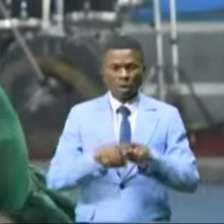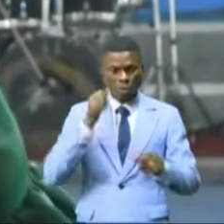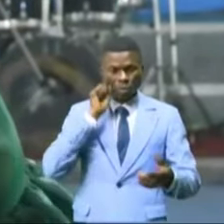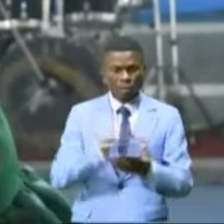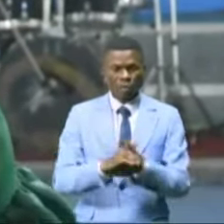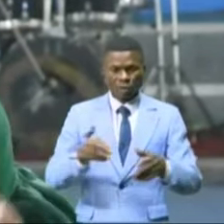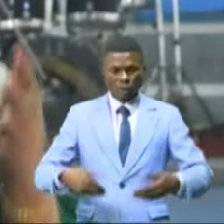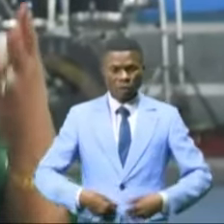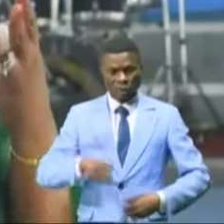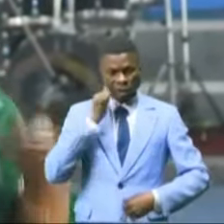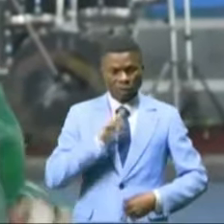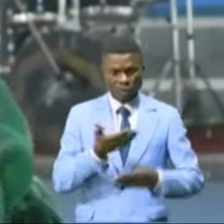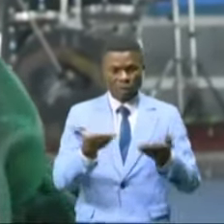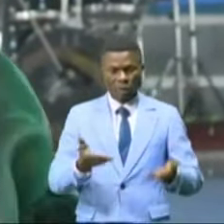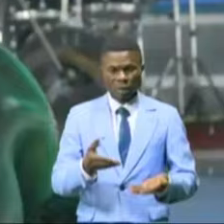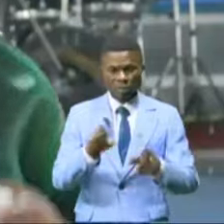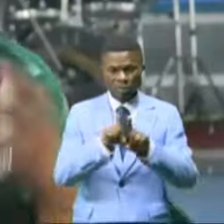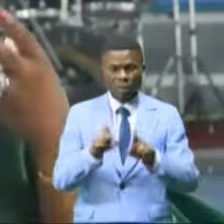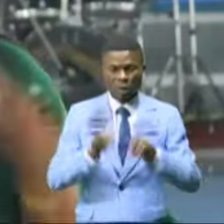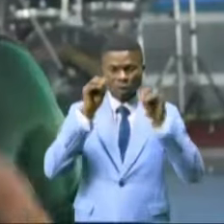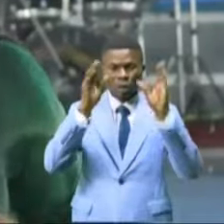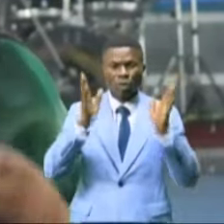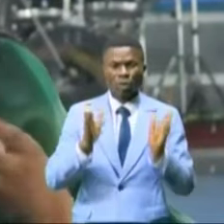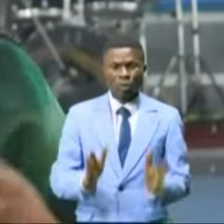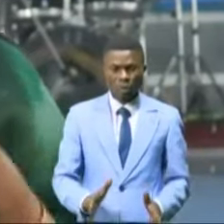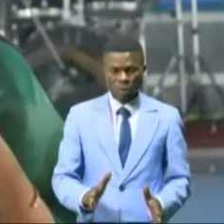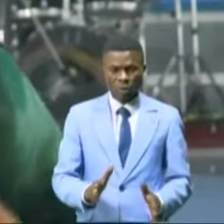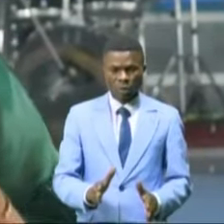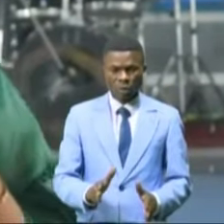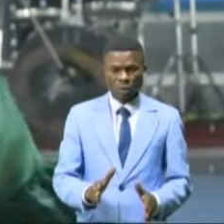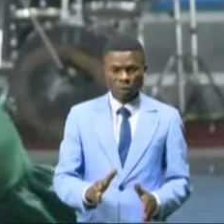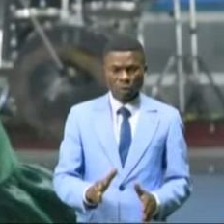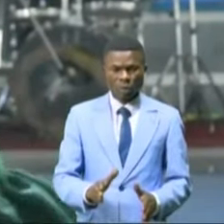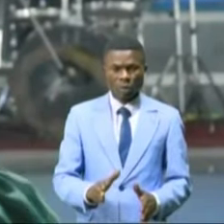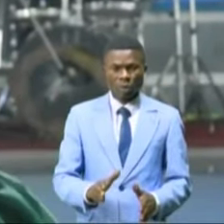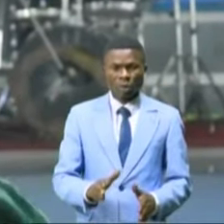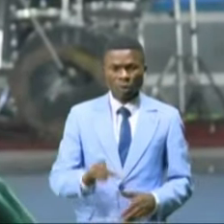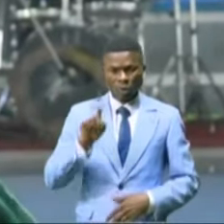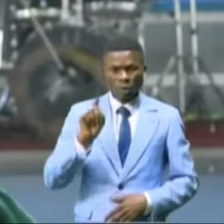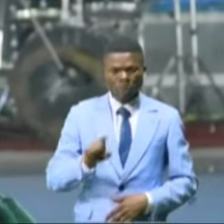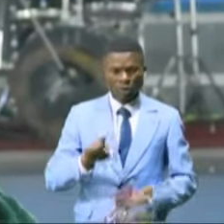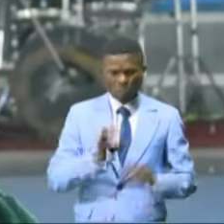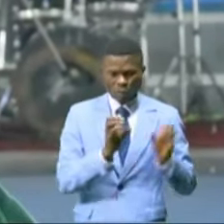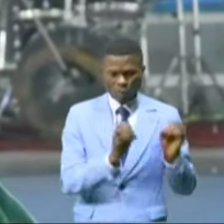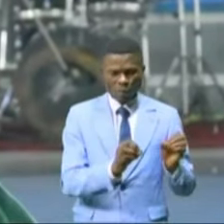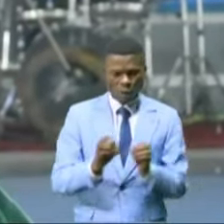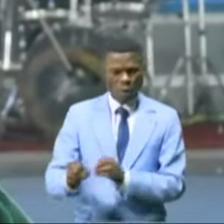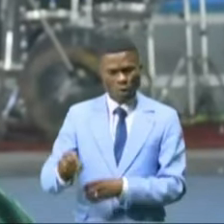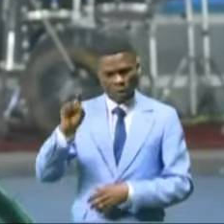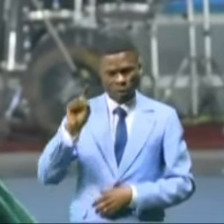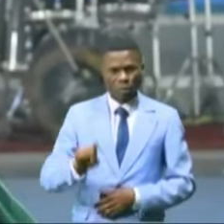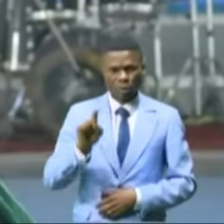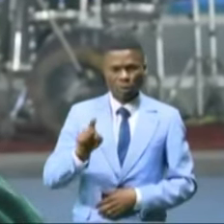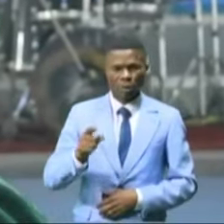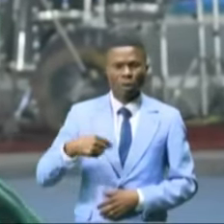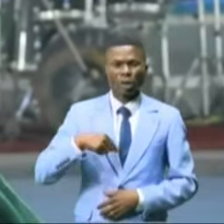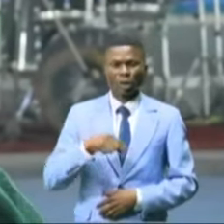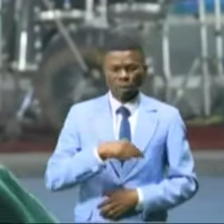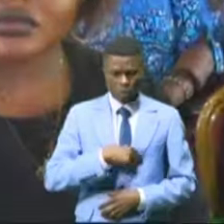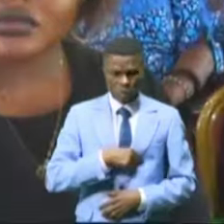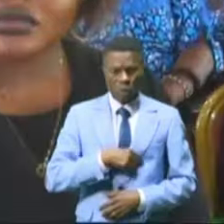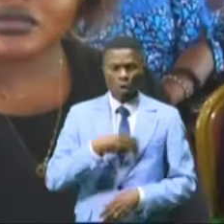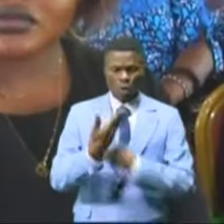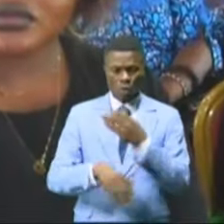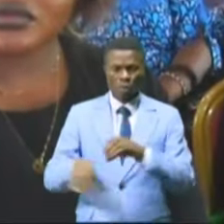les jeunes filles ici, que ce soit les enseignants, il faut que nous nous organisions. Il faut qu'on passe à